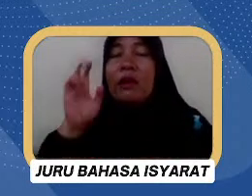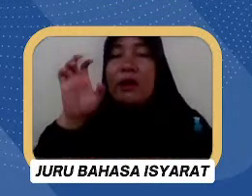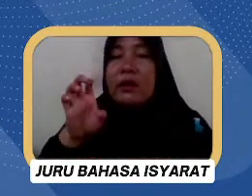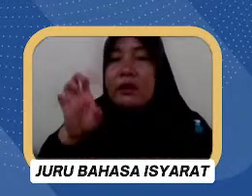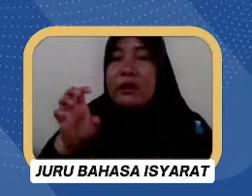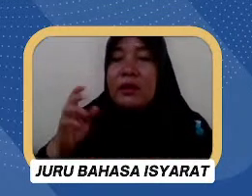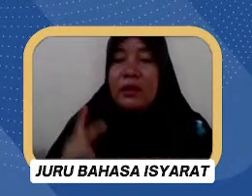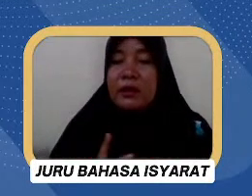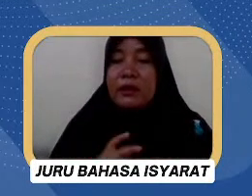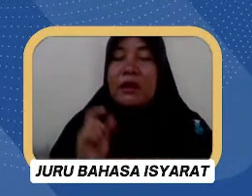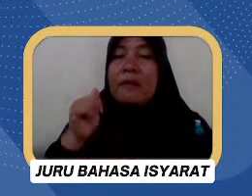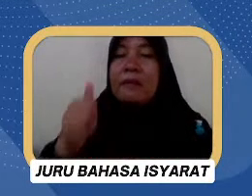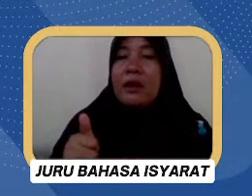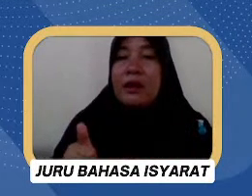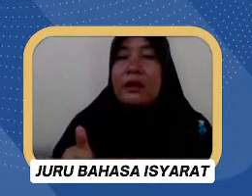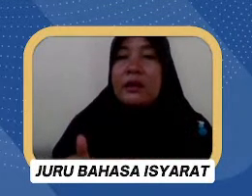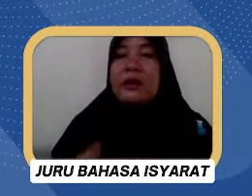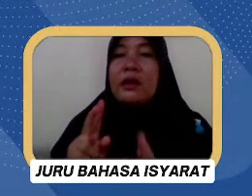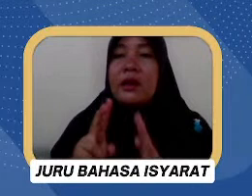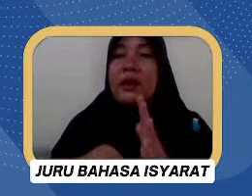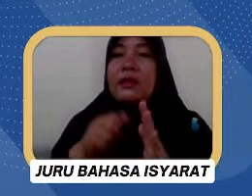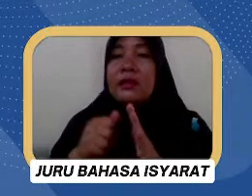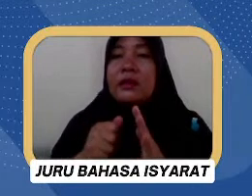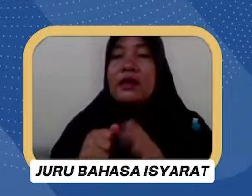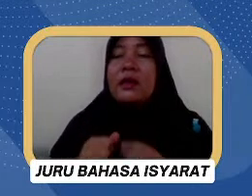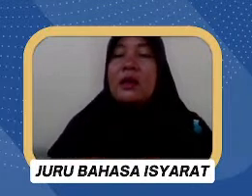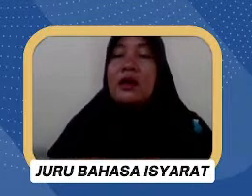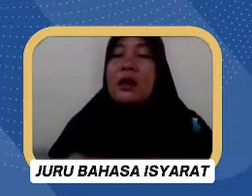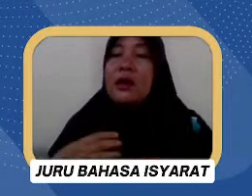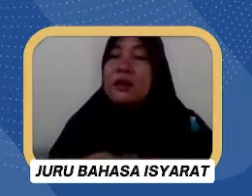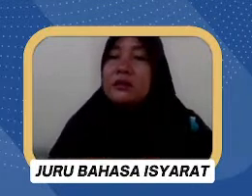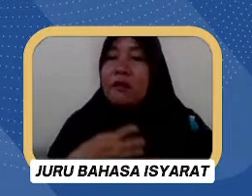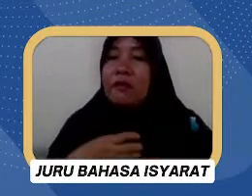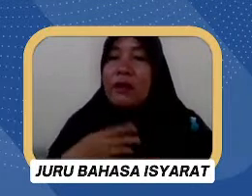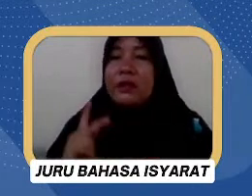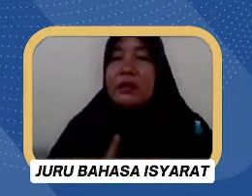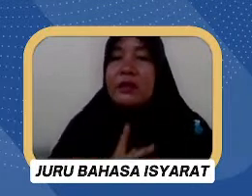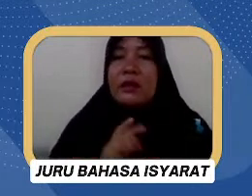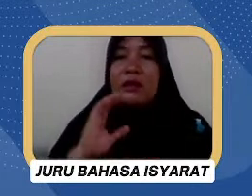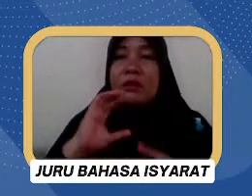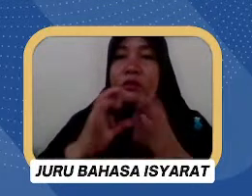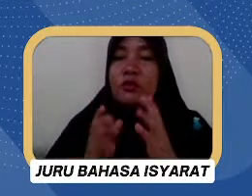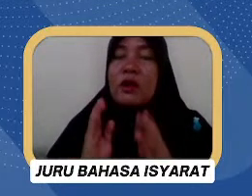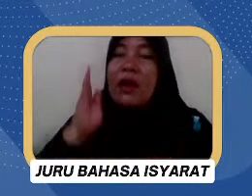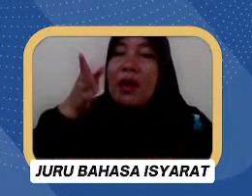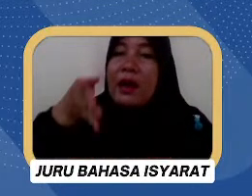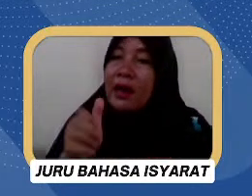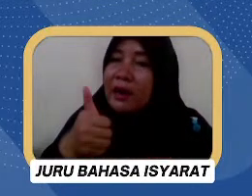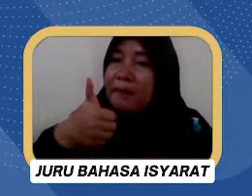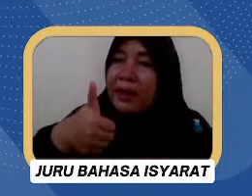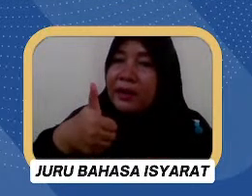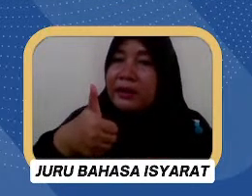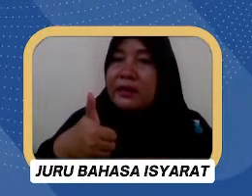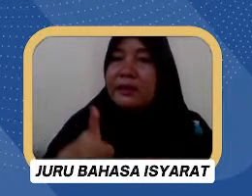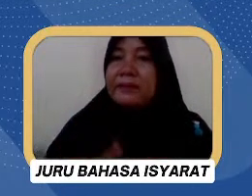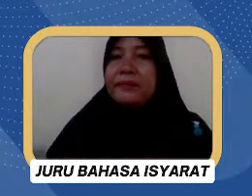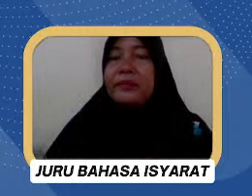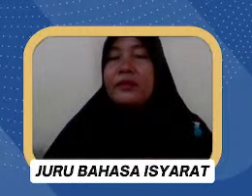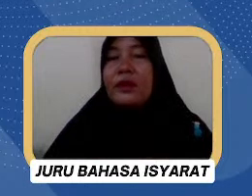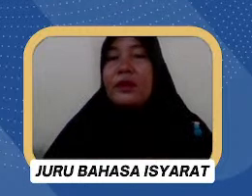yang beradab, dan berketimuran. Tentunya ini tidak mudah, Bapak Ibu, adik-adikku